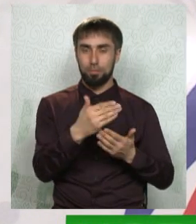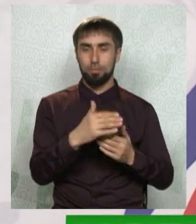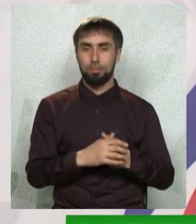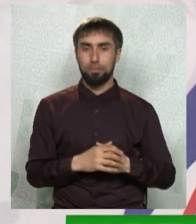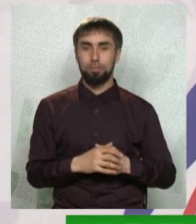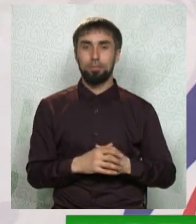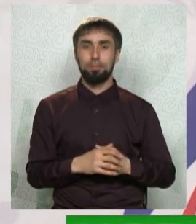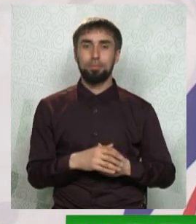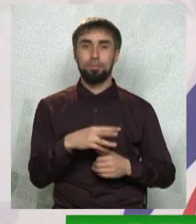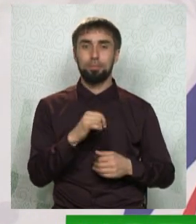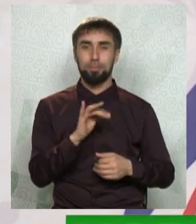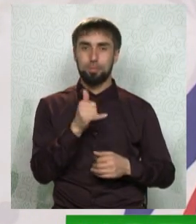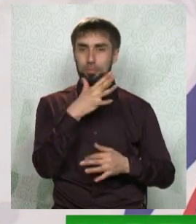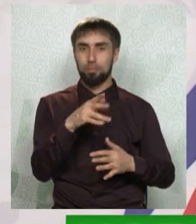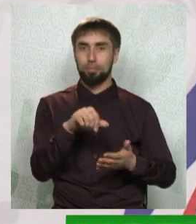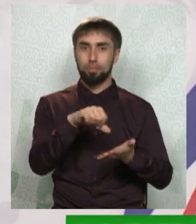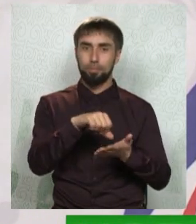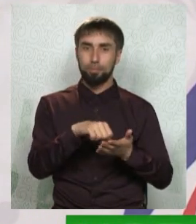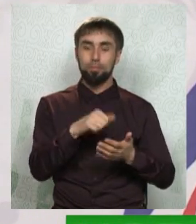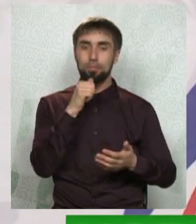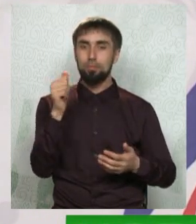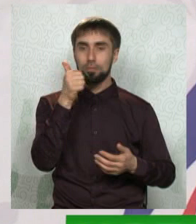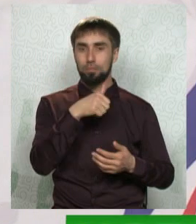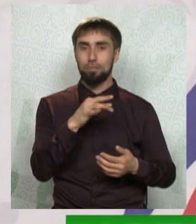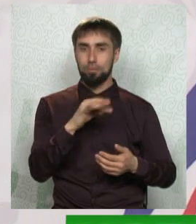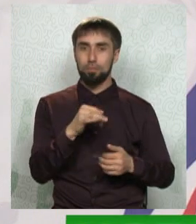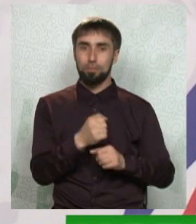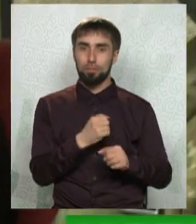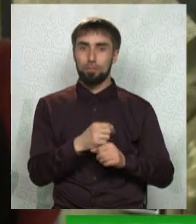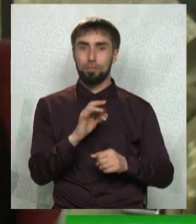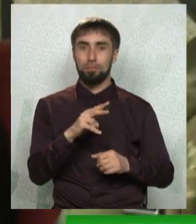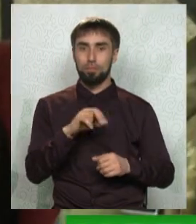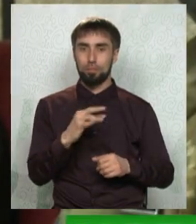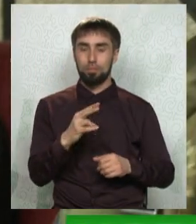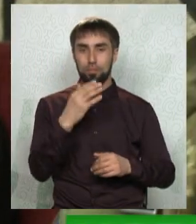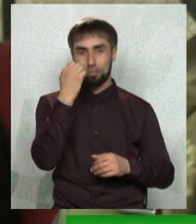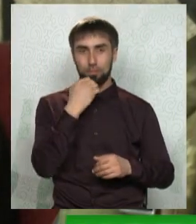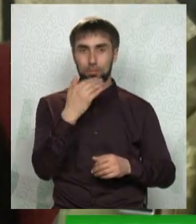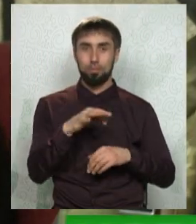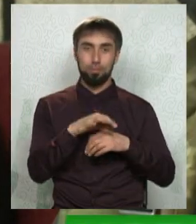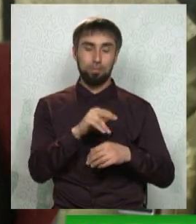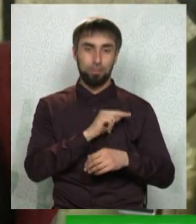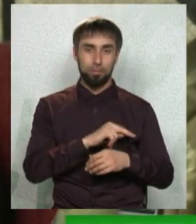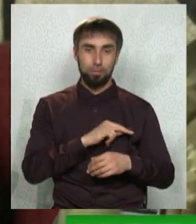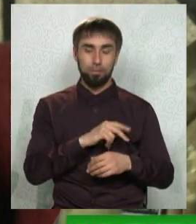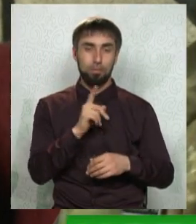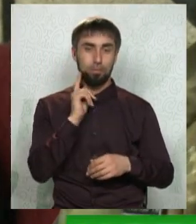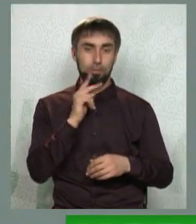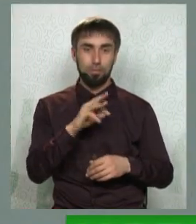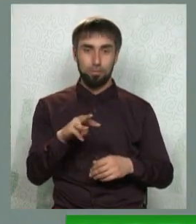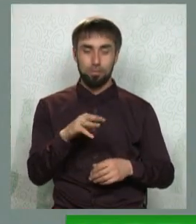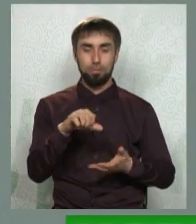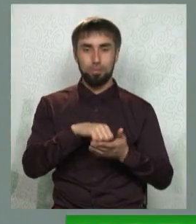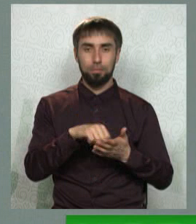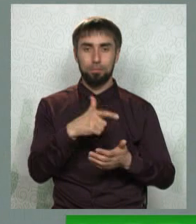форум Машук, не могли участвовать. В прошлом году они это все сделали онлайн. Благодаря проделанной работе коммолодежи с